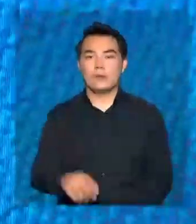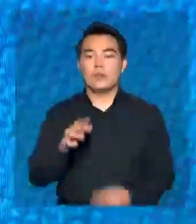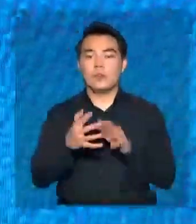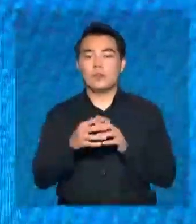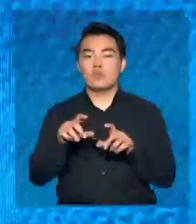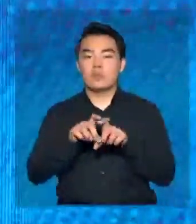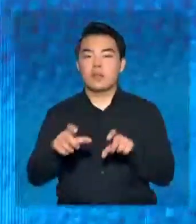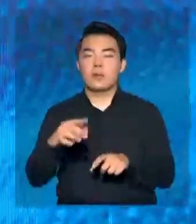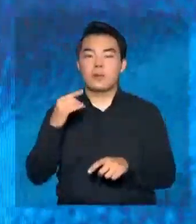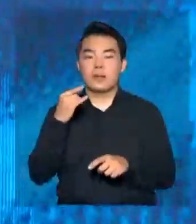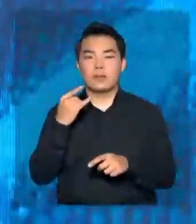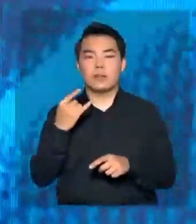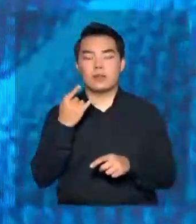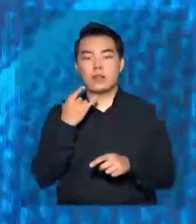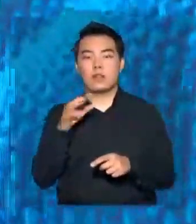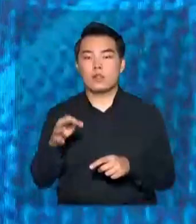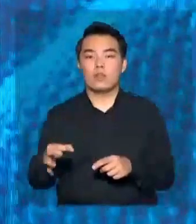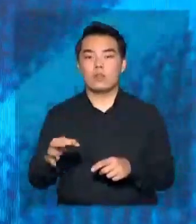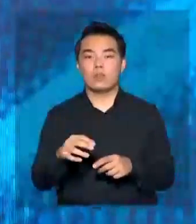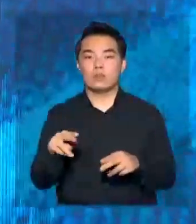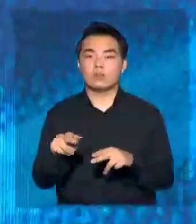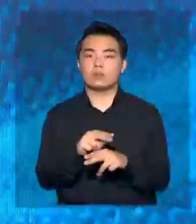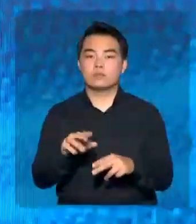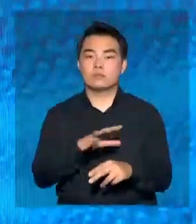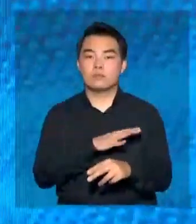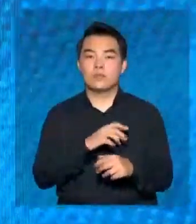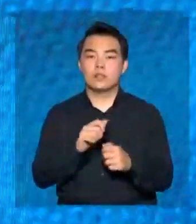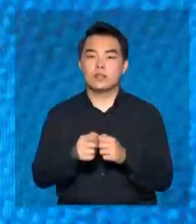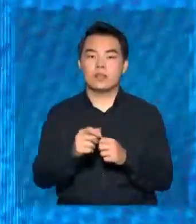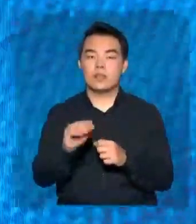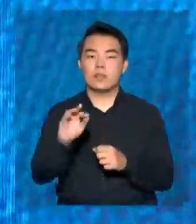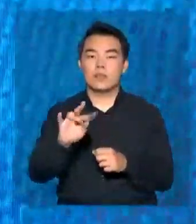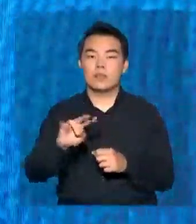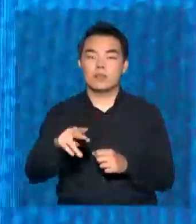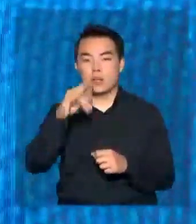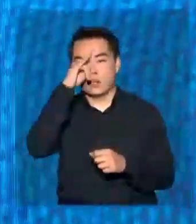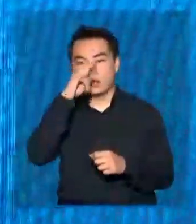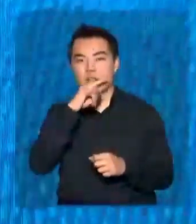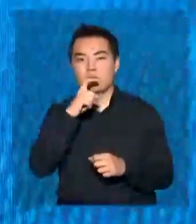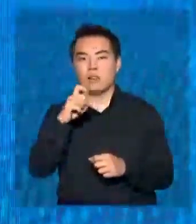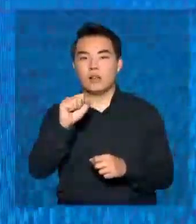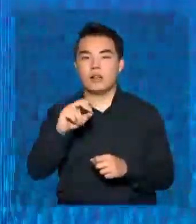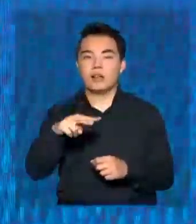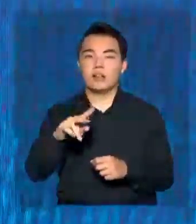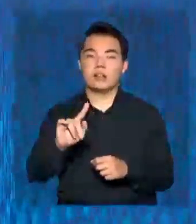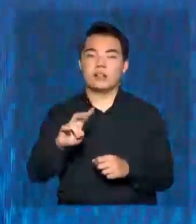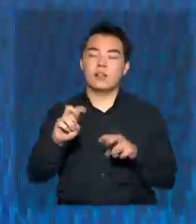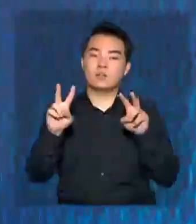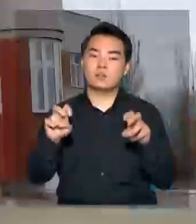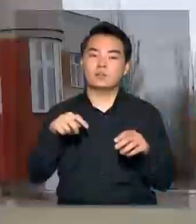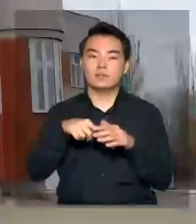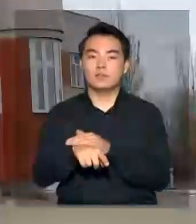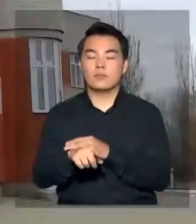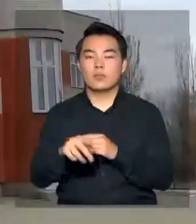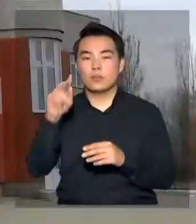Сельскую школу в Павлодарской области отремонтировали за счет средств фонда «Казахстан Халкына». В распоряжении